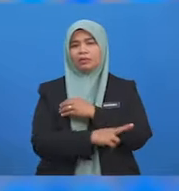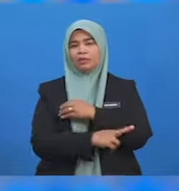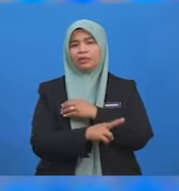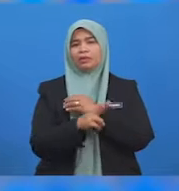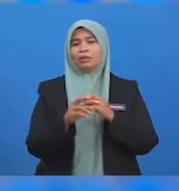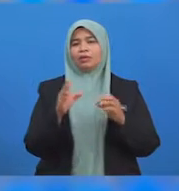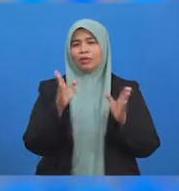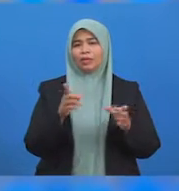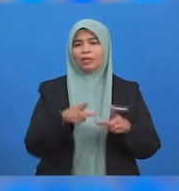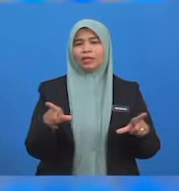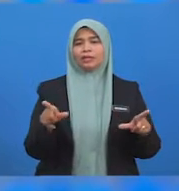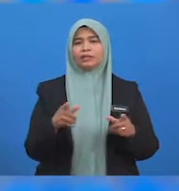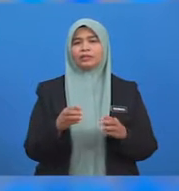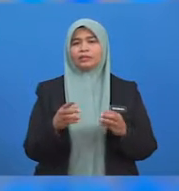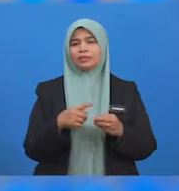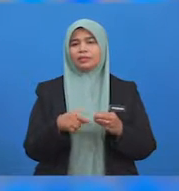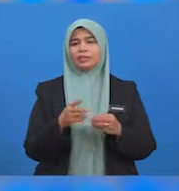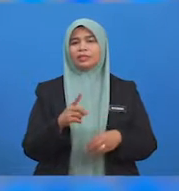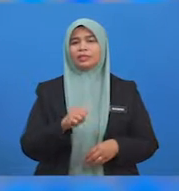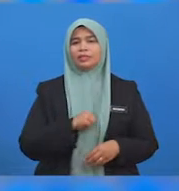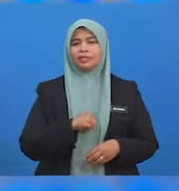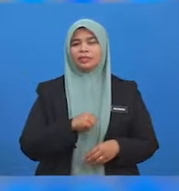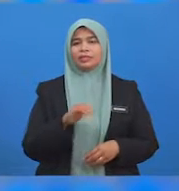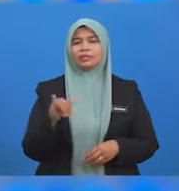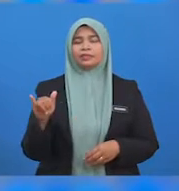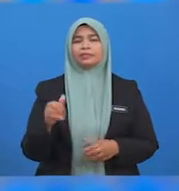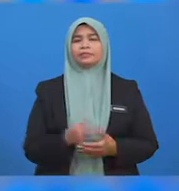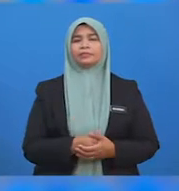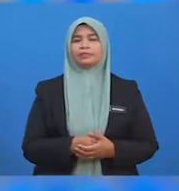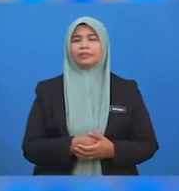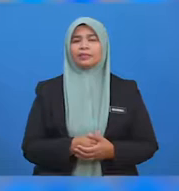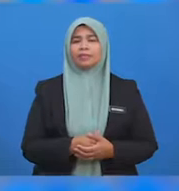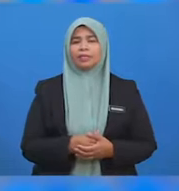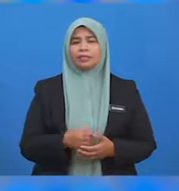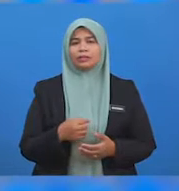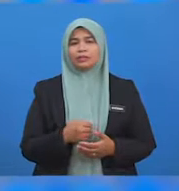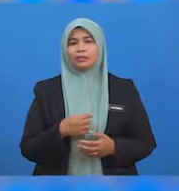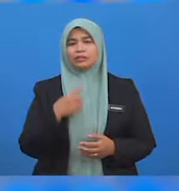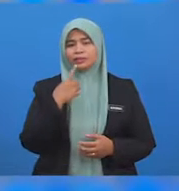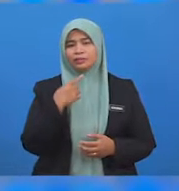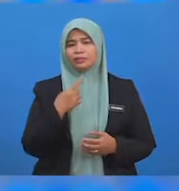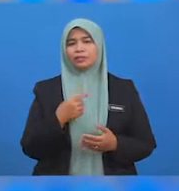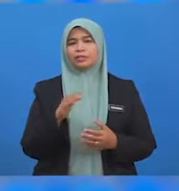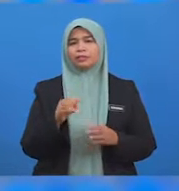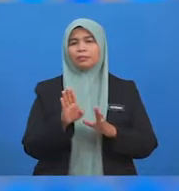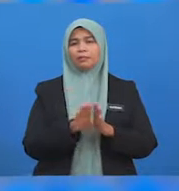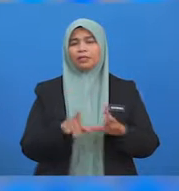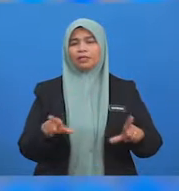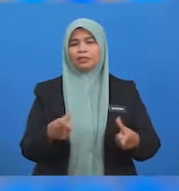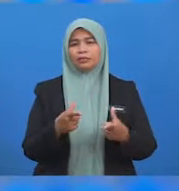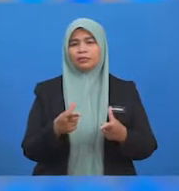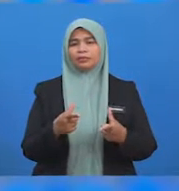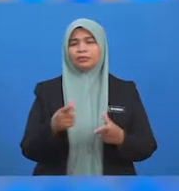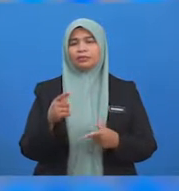seseorang tentang sesuatu yang berlaku atau sesuatu yang dilakukan. Ianya dinyatakan sama ada